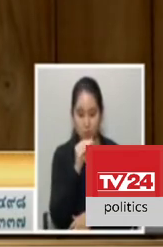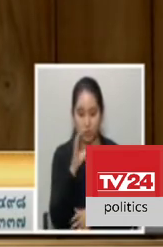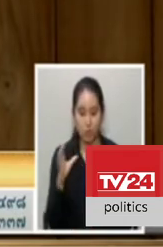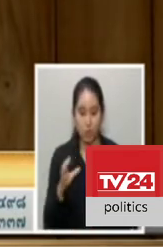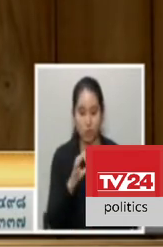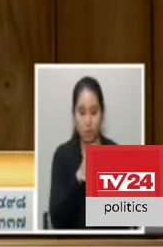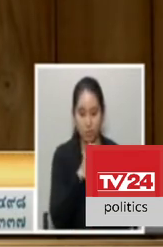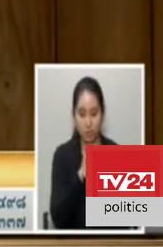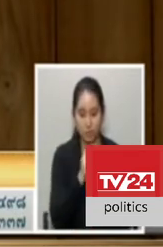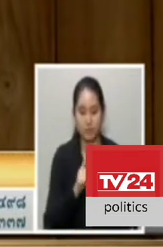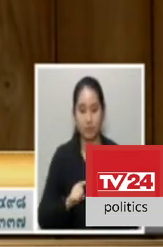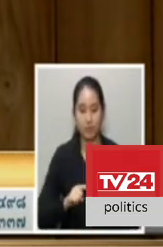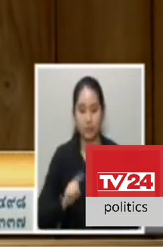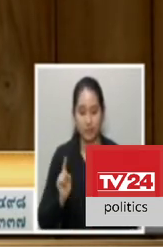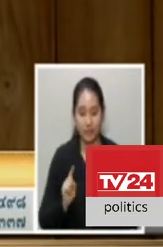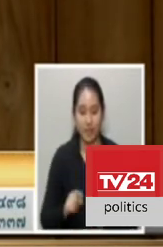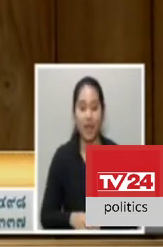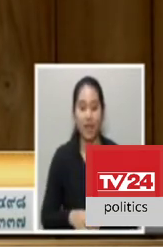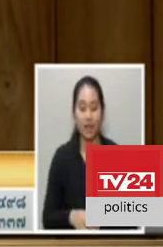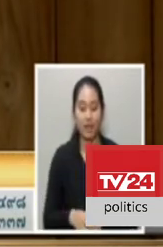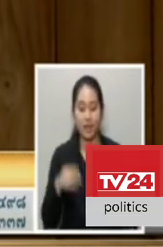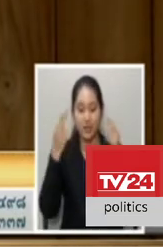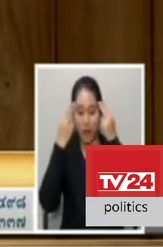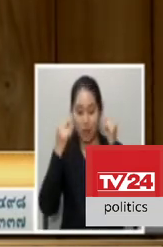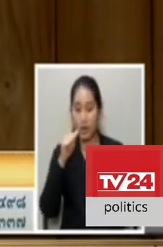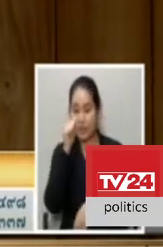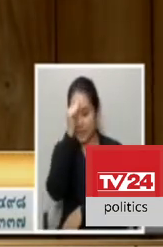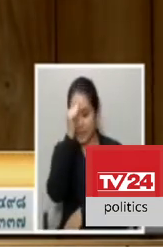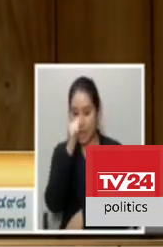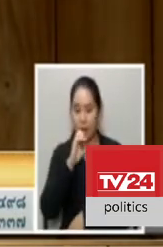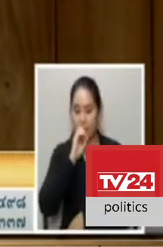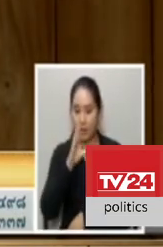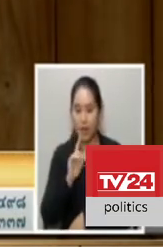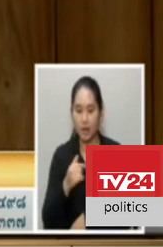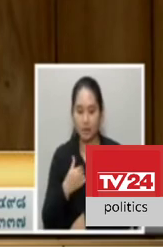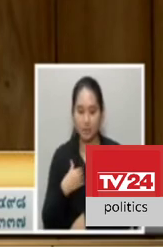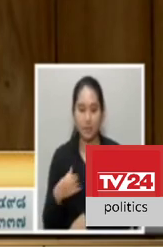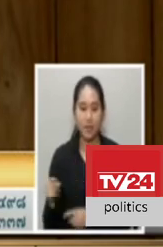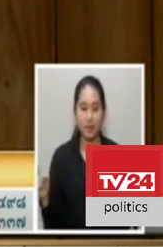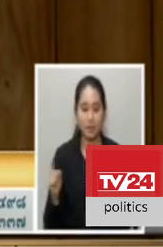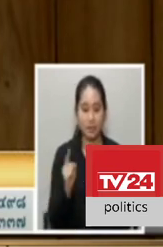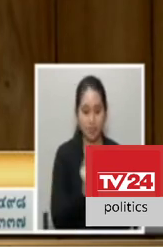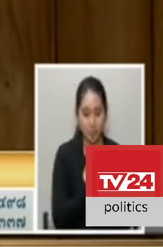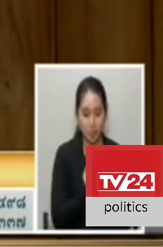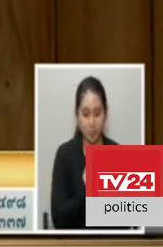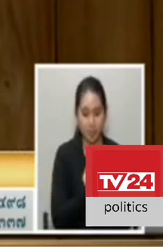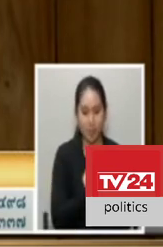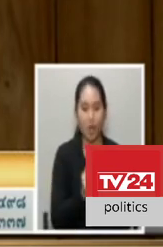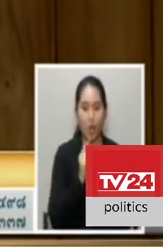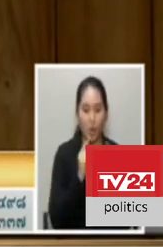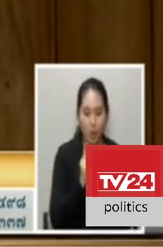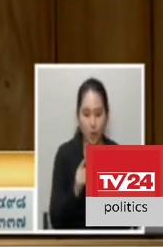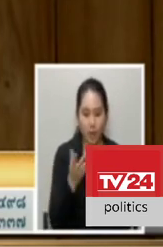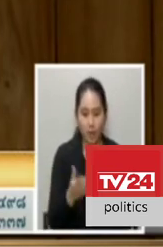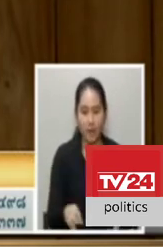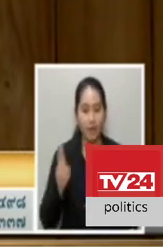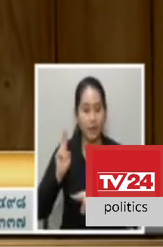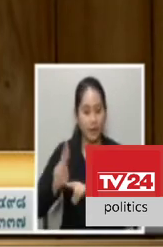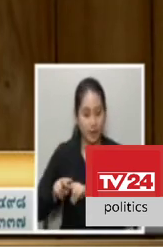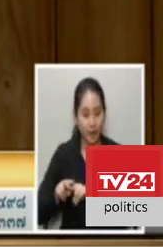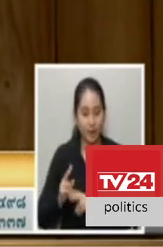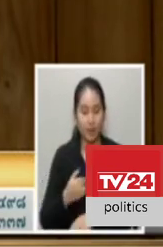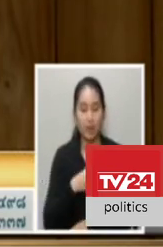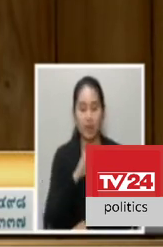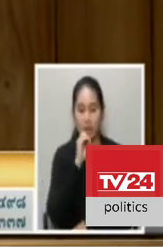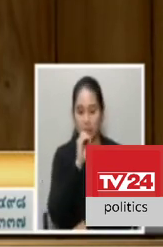านโมดีกล่าวหลังจากที่เดินมาหาแล้วและกลับไปนั่งแล้วแล้วก็กล่าวอ้างท่